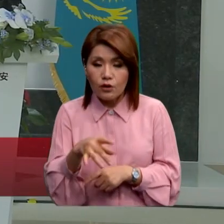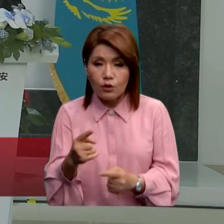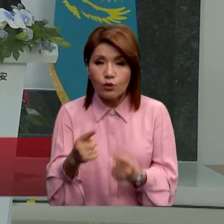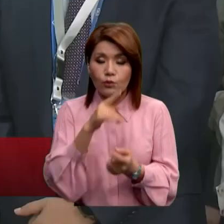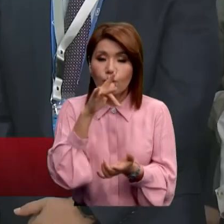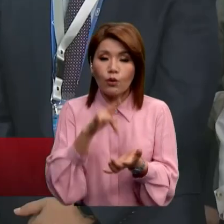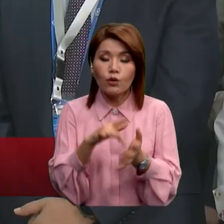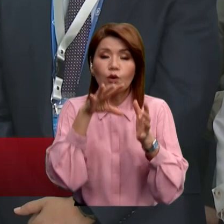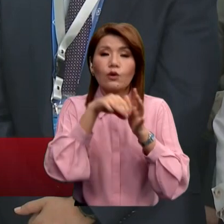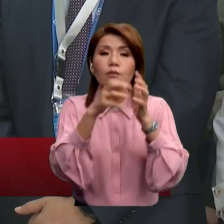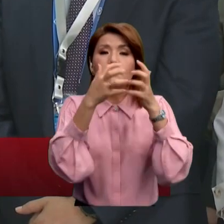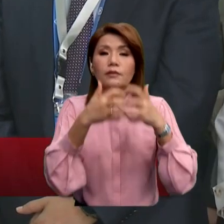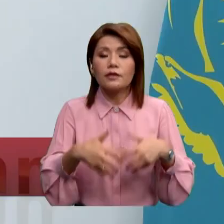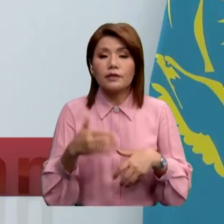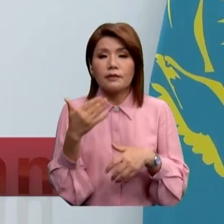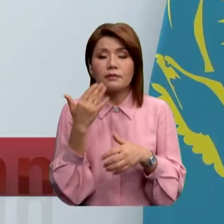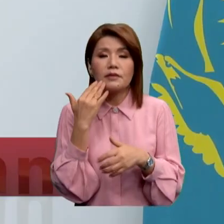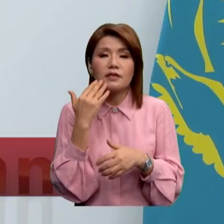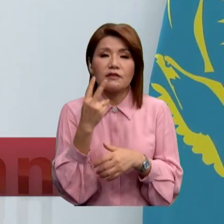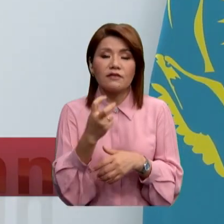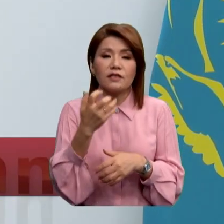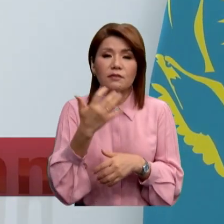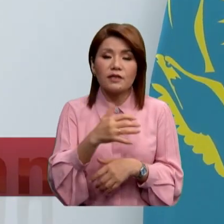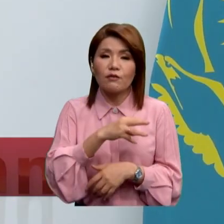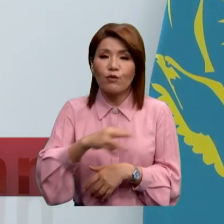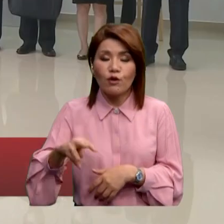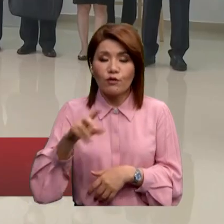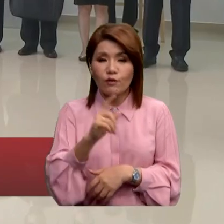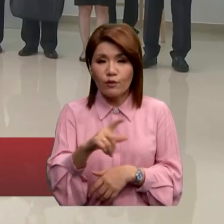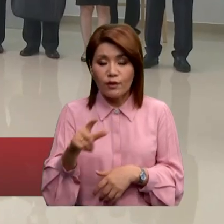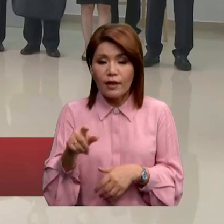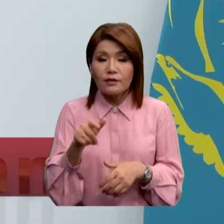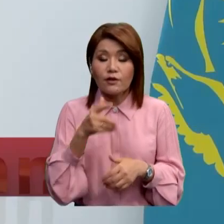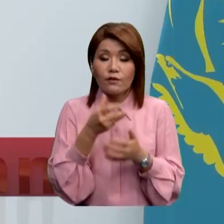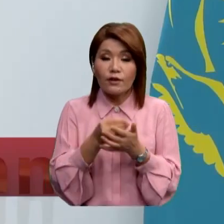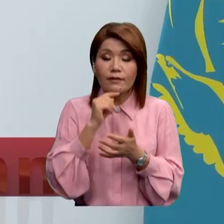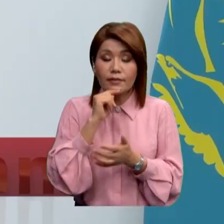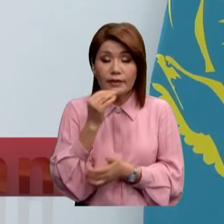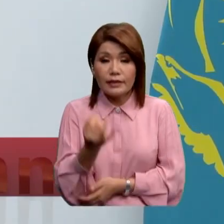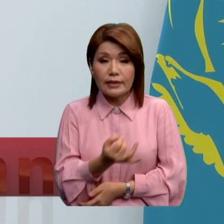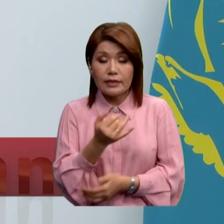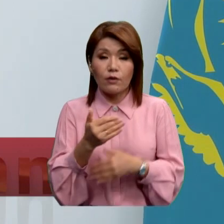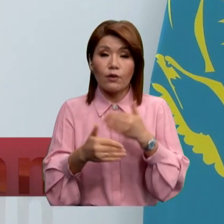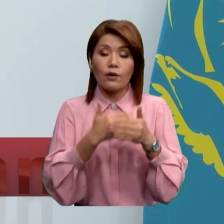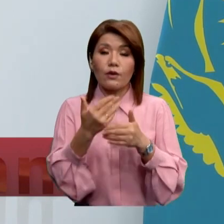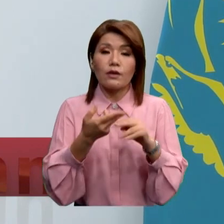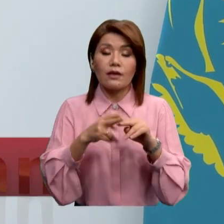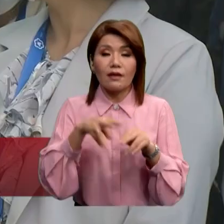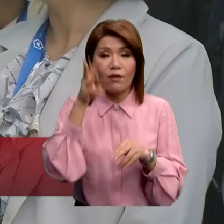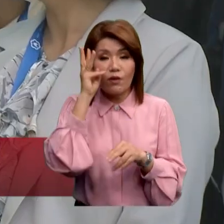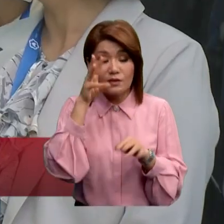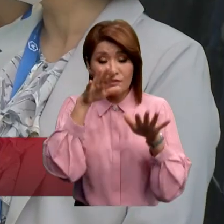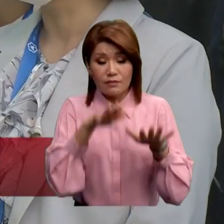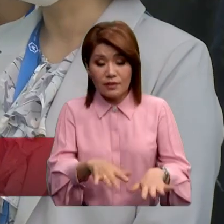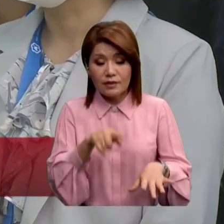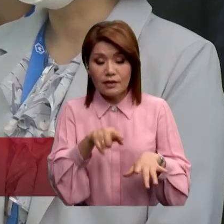город с общей численностью населения почти 250 миллионов человек. Для продвижения экономических интересов Казахстана в здании консульства будет находиться